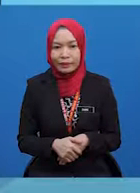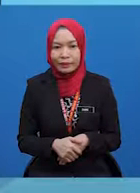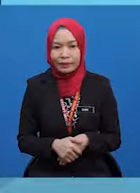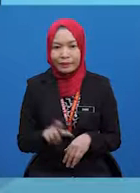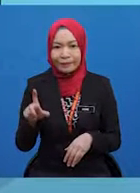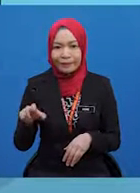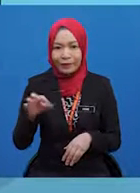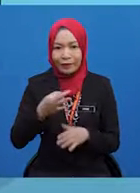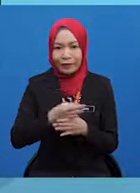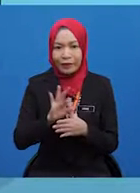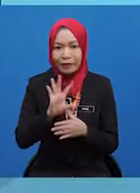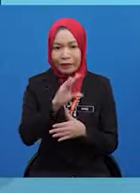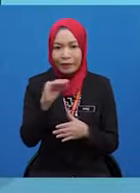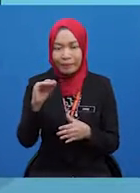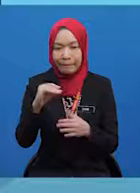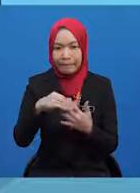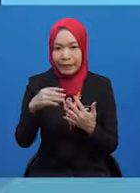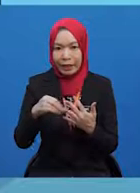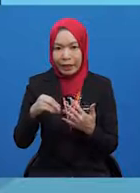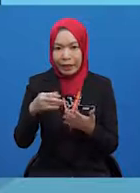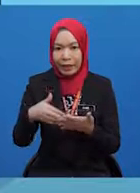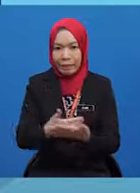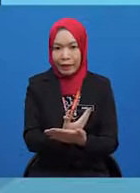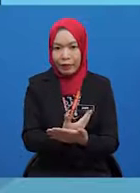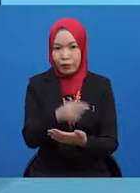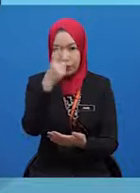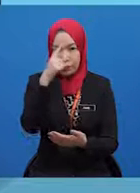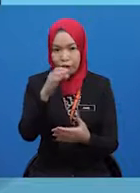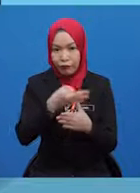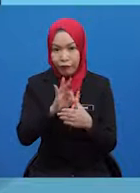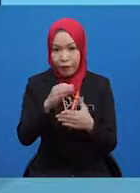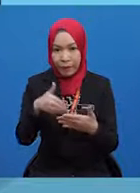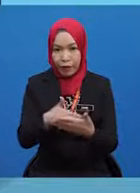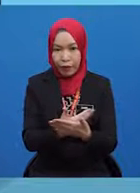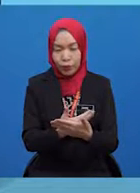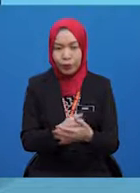Klik File dan pilih New untuk membuat file baru.